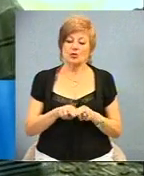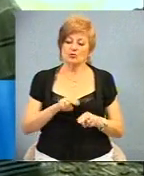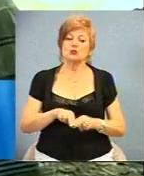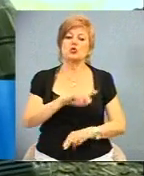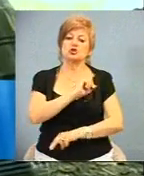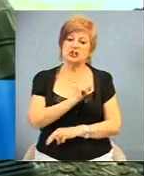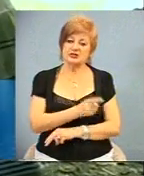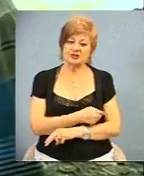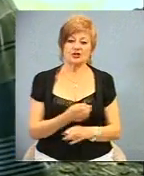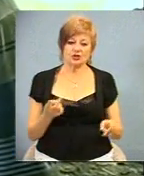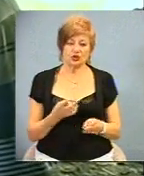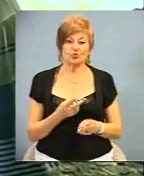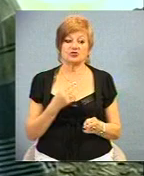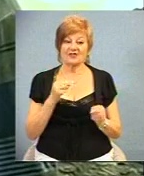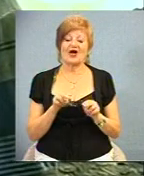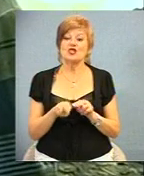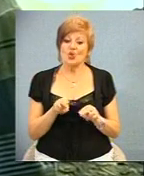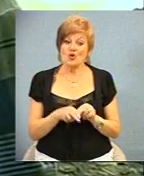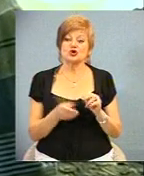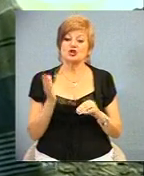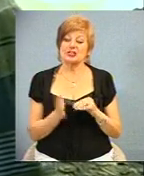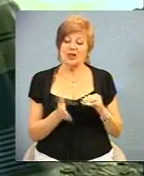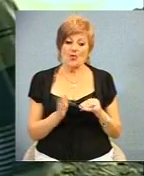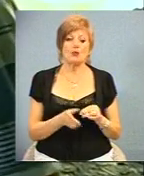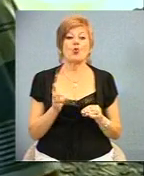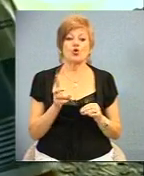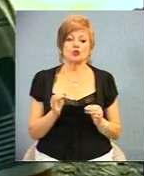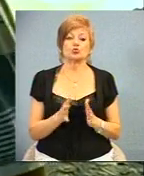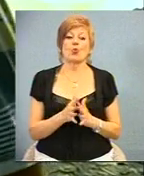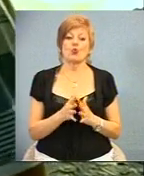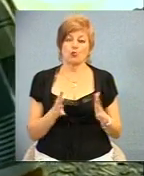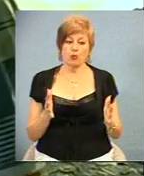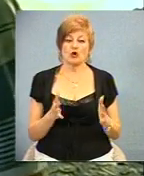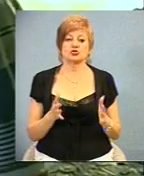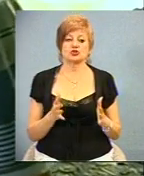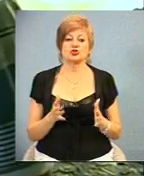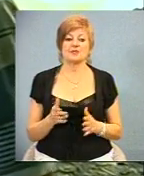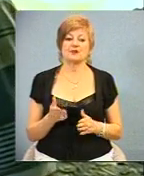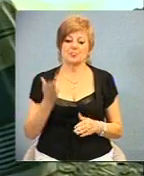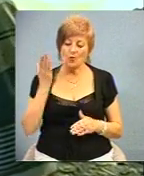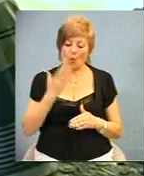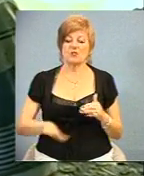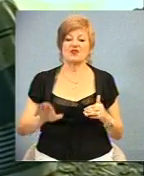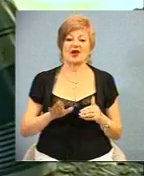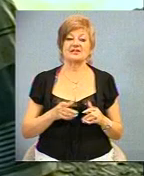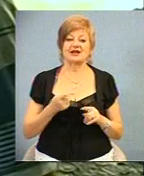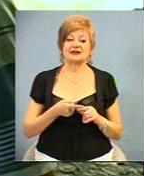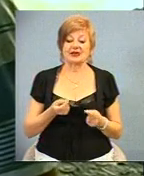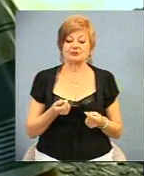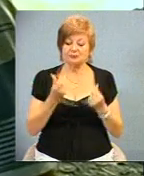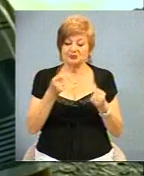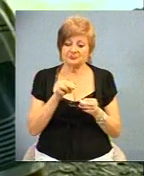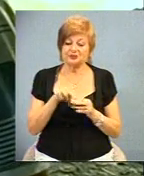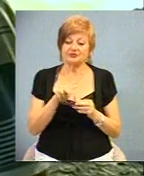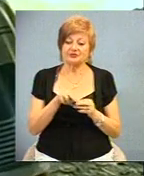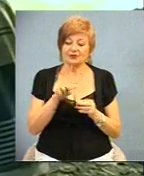какой-то. Это те же самые ножи, там топоры, просто при ударе я больше отбиваю кусок. Так я срезаю мало, а